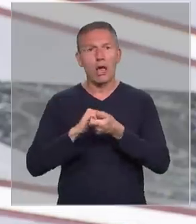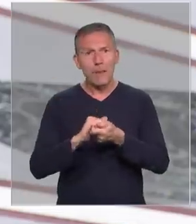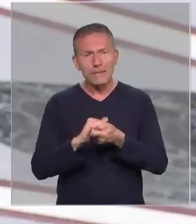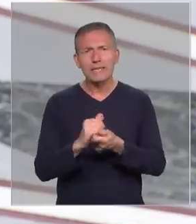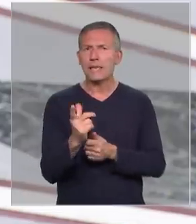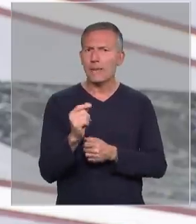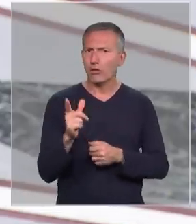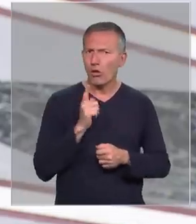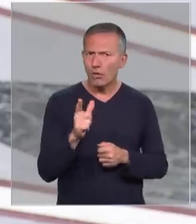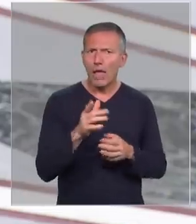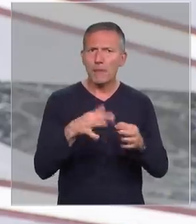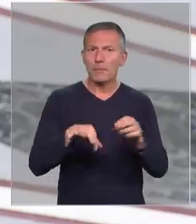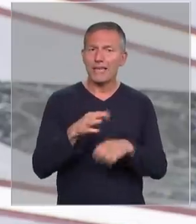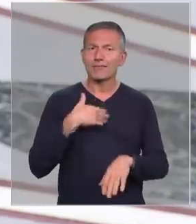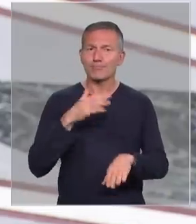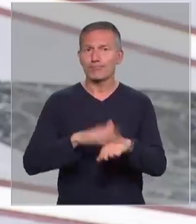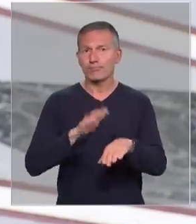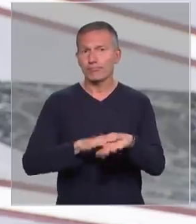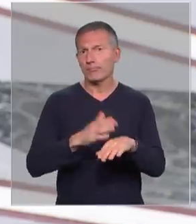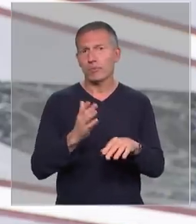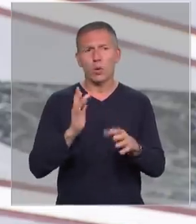Sénégal, nous appelons une nouvelle fois